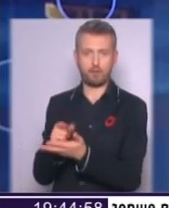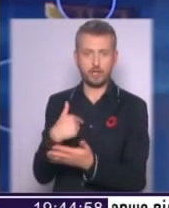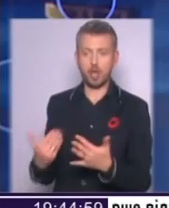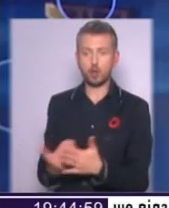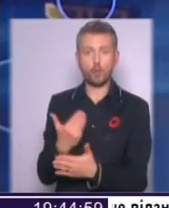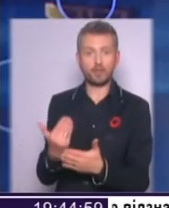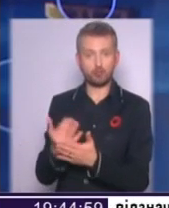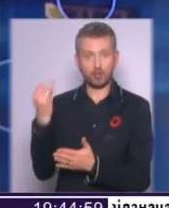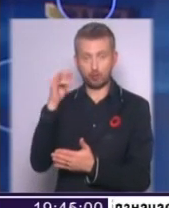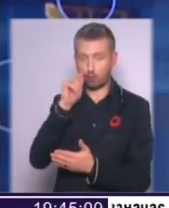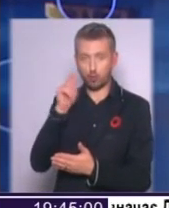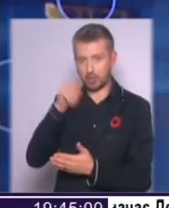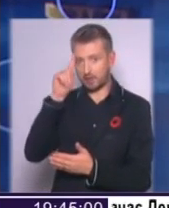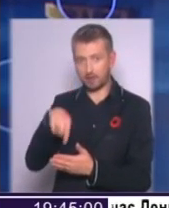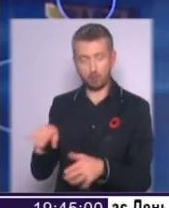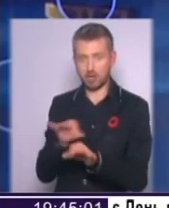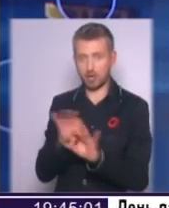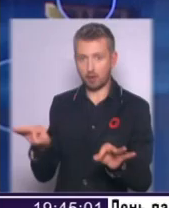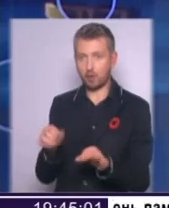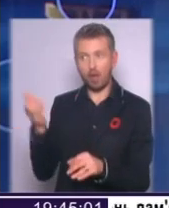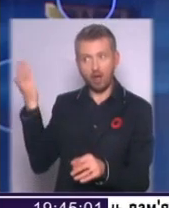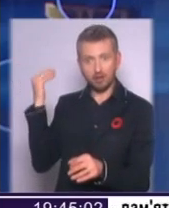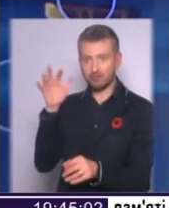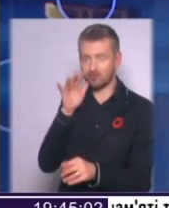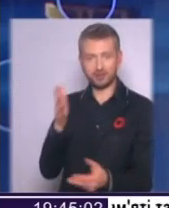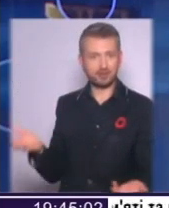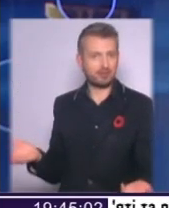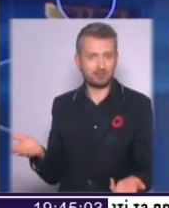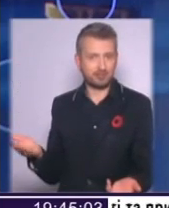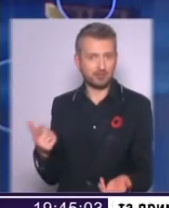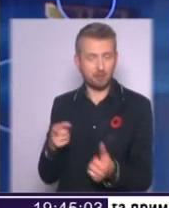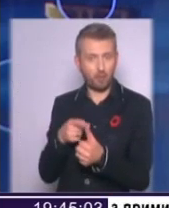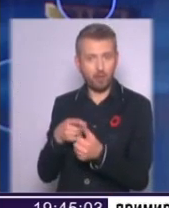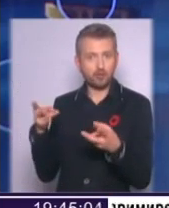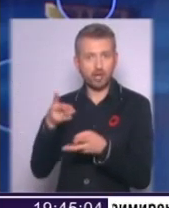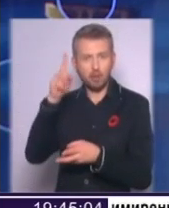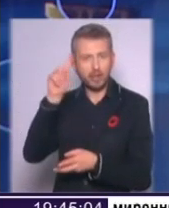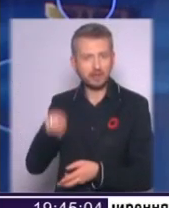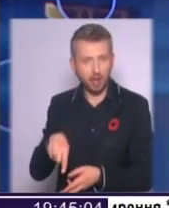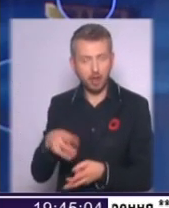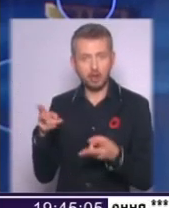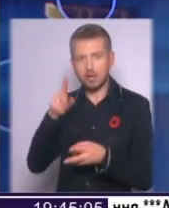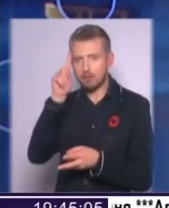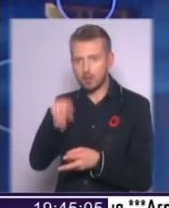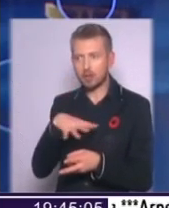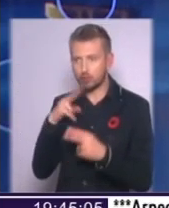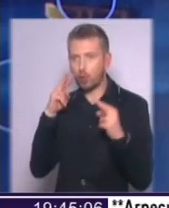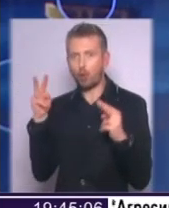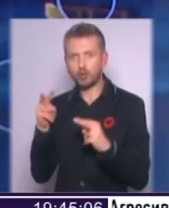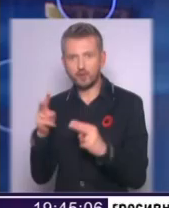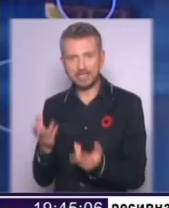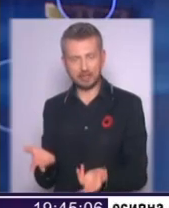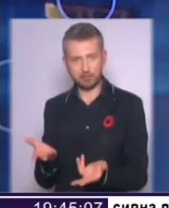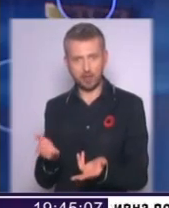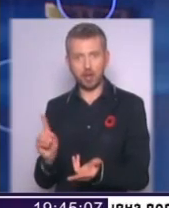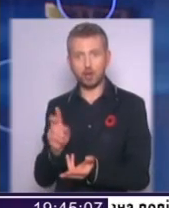історію знаю України незалежно і прекрасно. А ті часи це, по-перше, треба знати, а треба знати бути очевидцем, як мінімум, да?